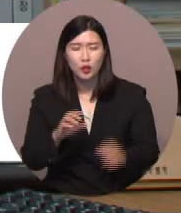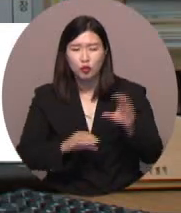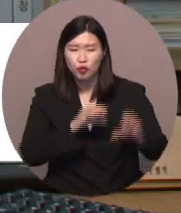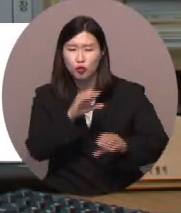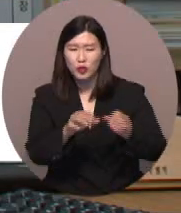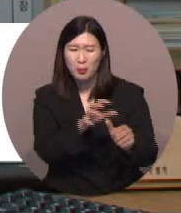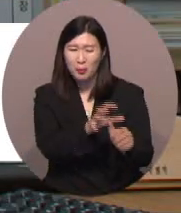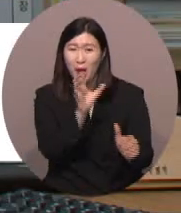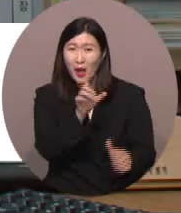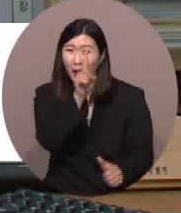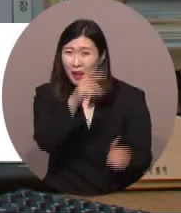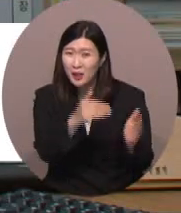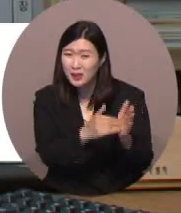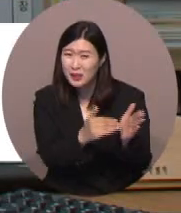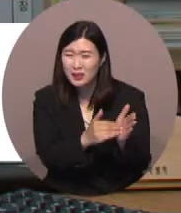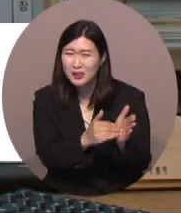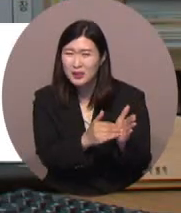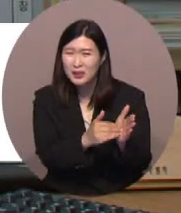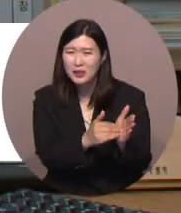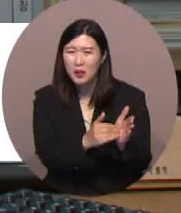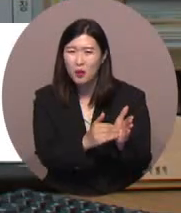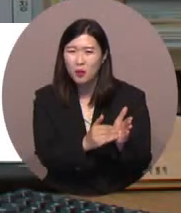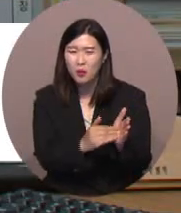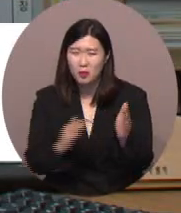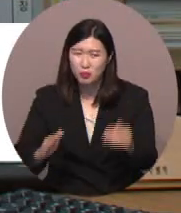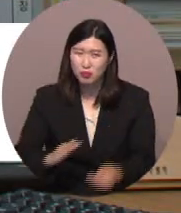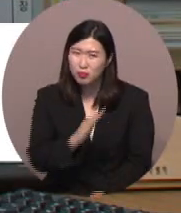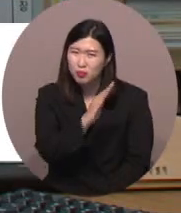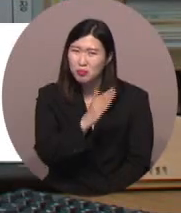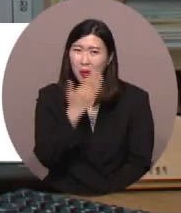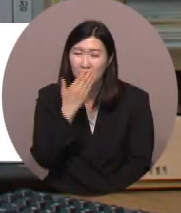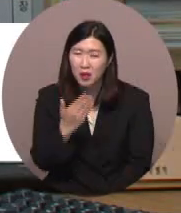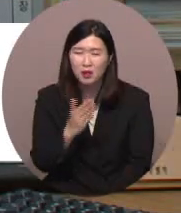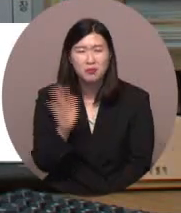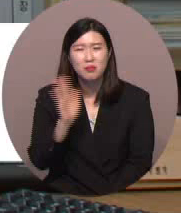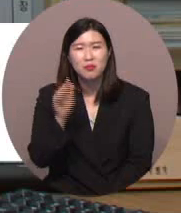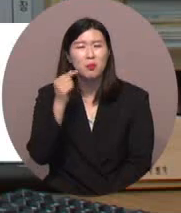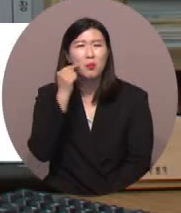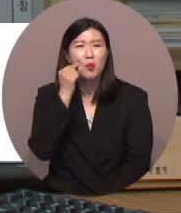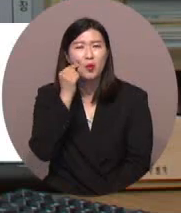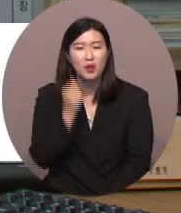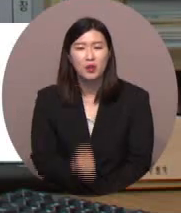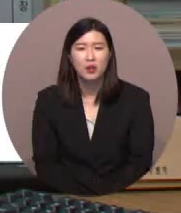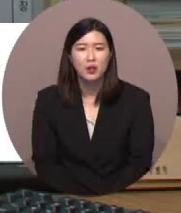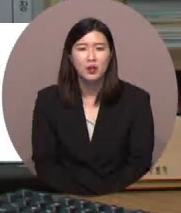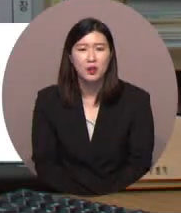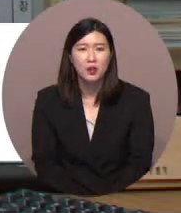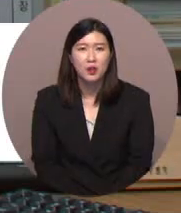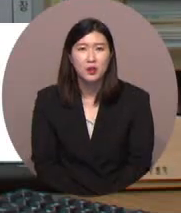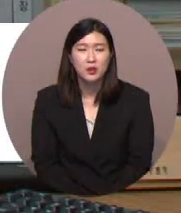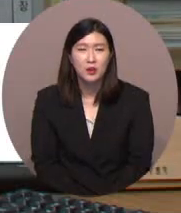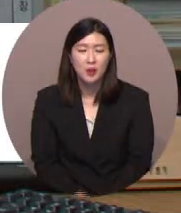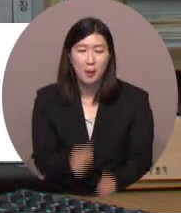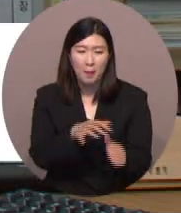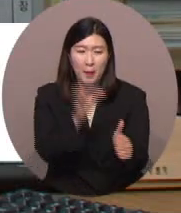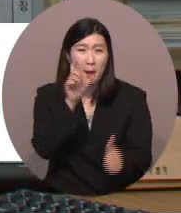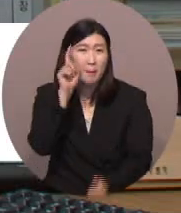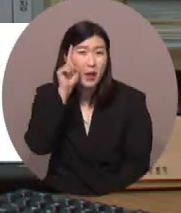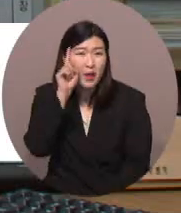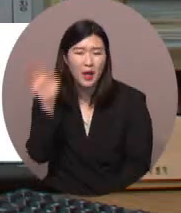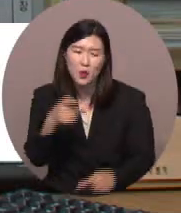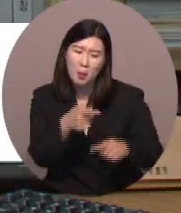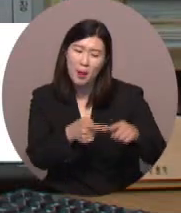있는 거래 절벽에 2분간 이상이 활성화 되기는 좀 기대하기는 힘들것 같습니다 왜냐하면 조정 저 지금 나 뭐 있기 때문에 그것만